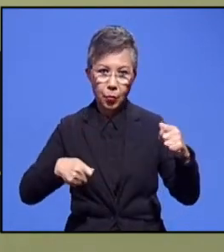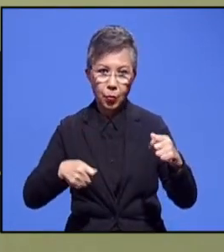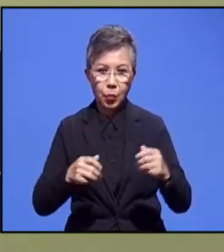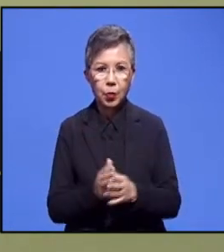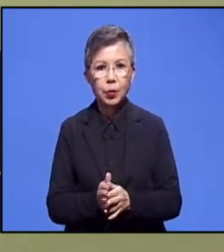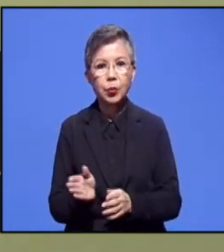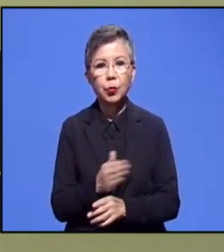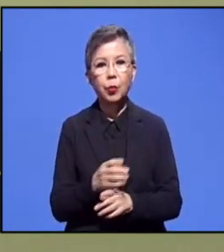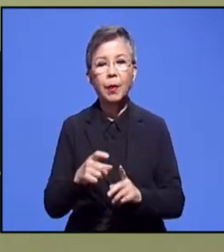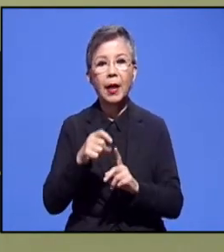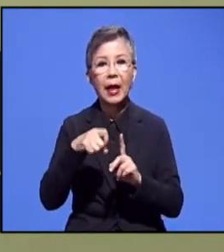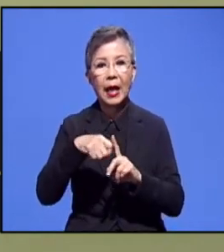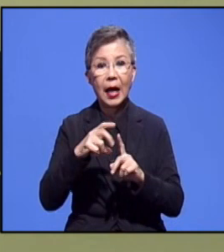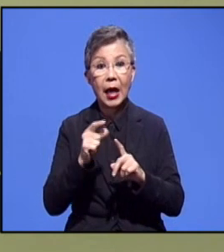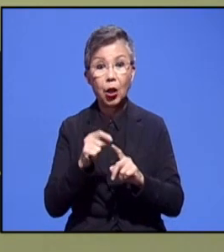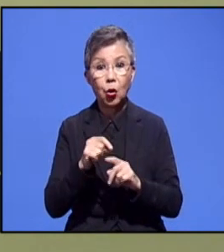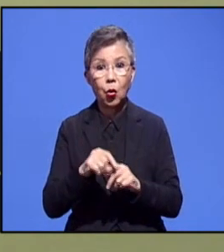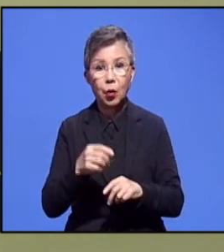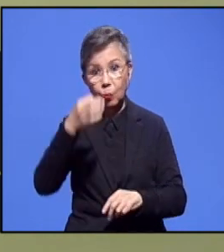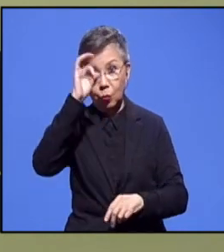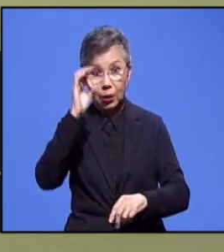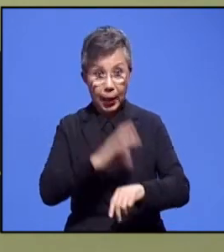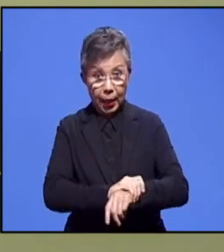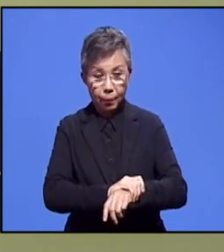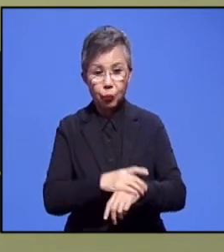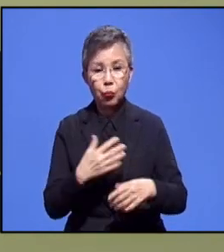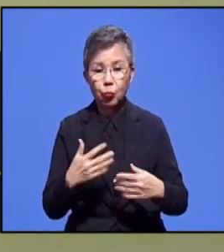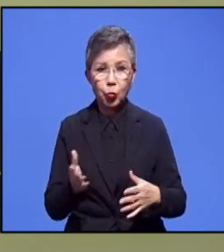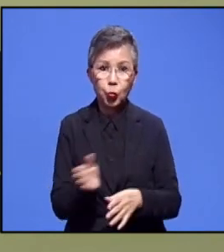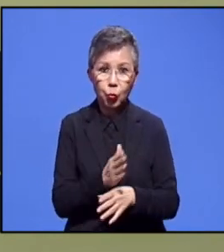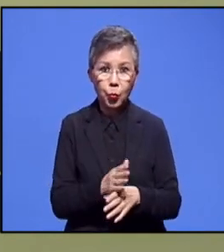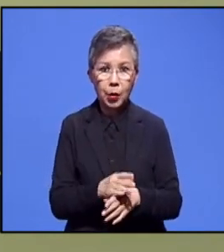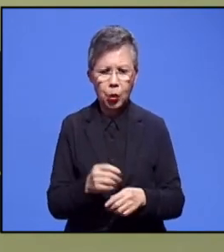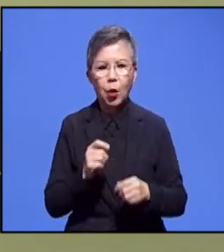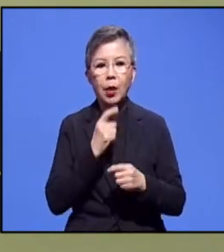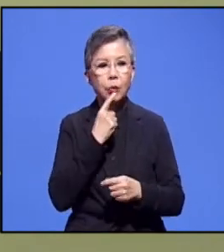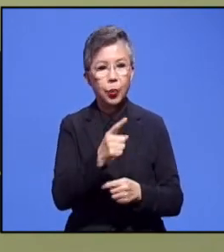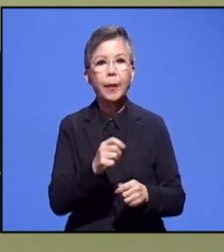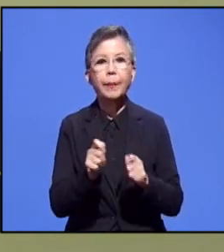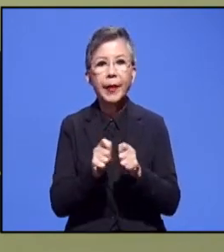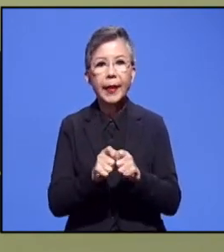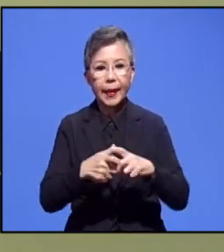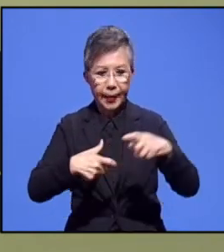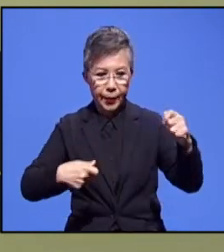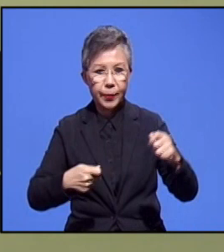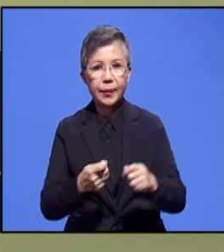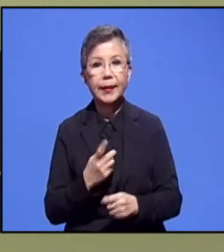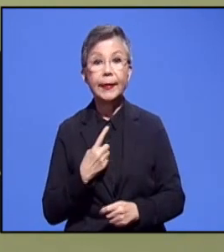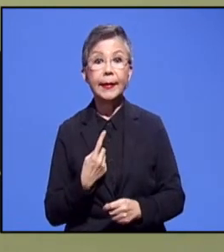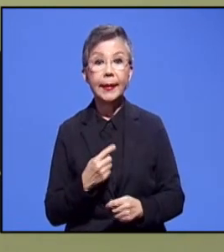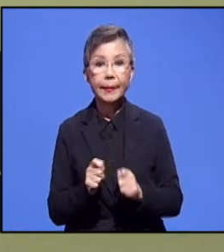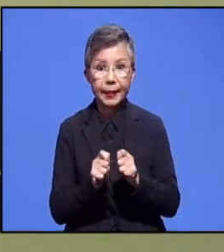Karto ketangkap itu dia udah anu Udah nyuruh bikin senjata rasah ilmu itu